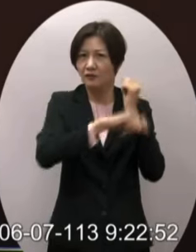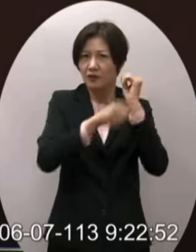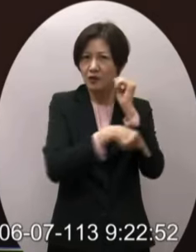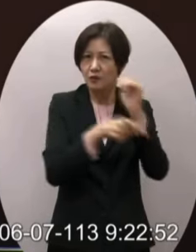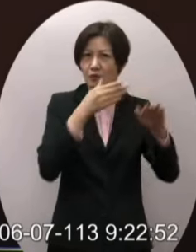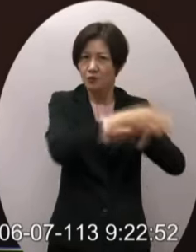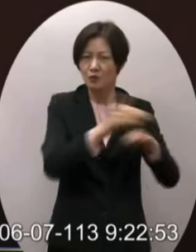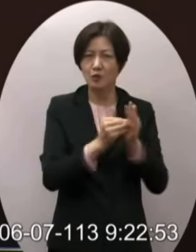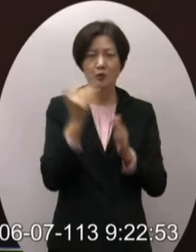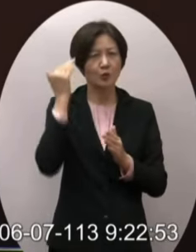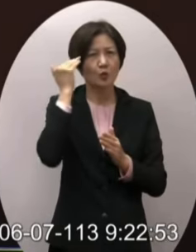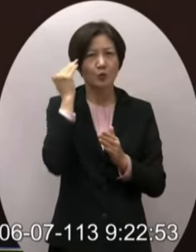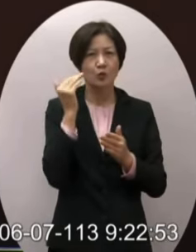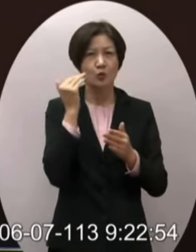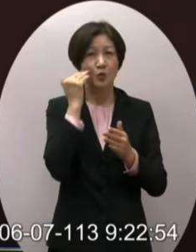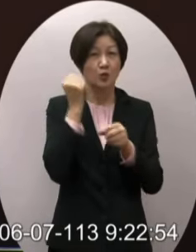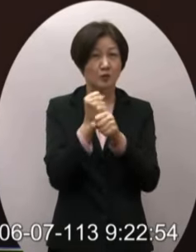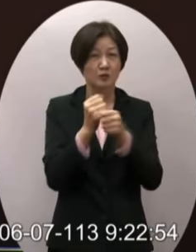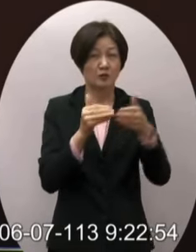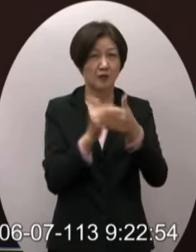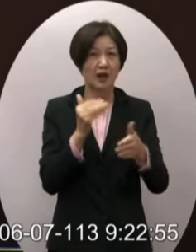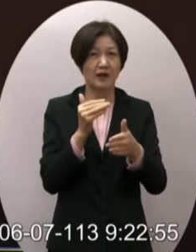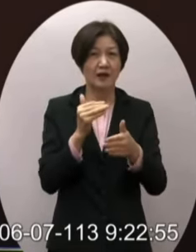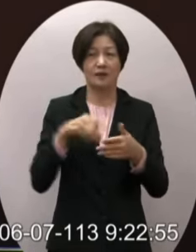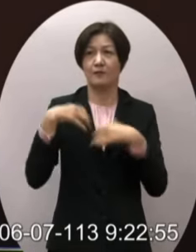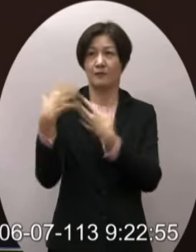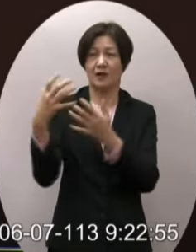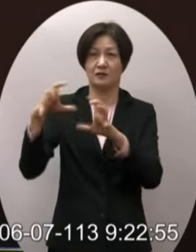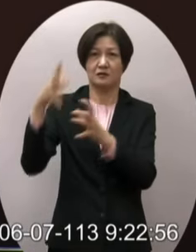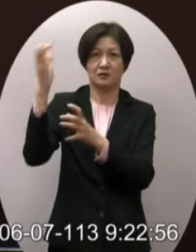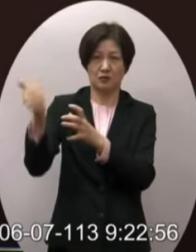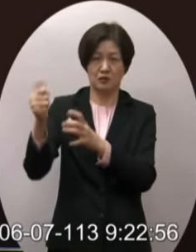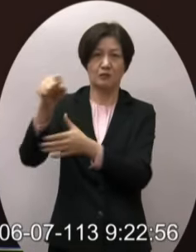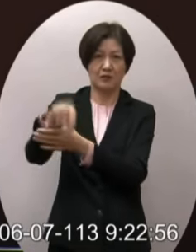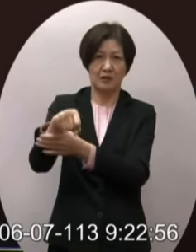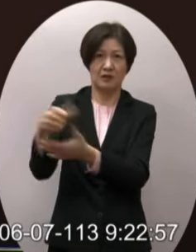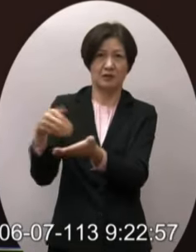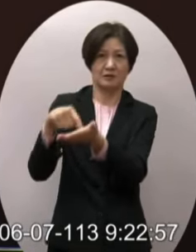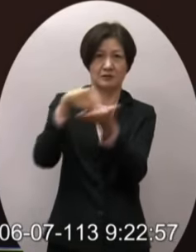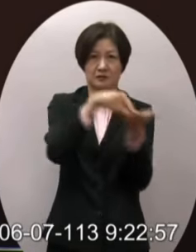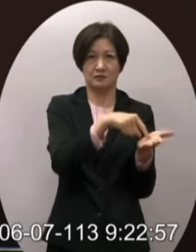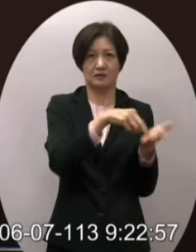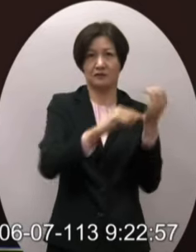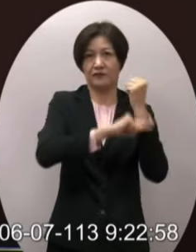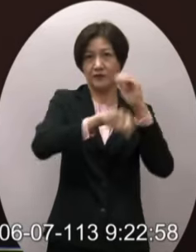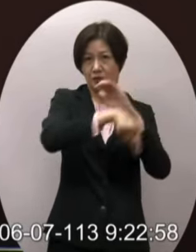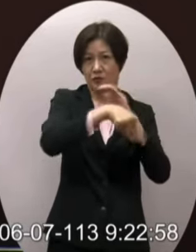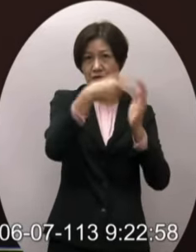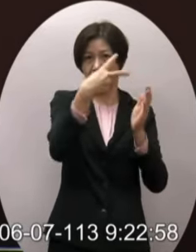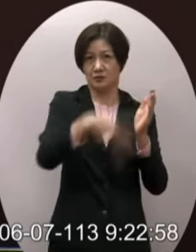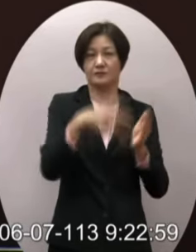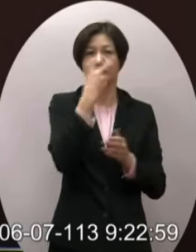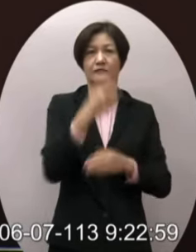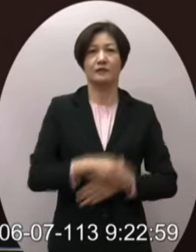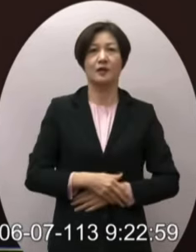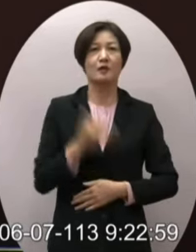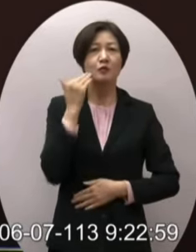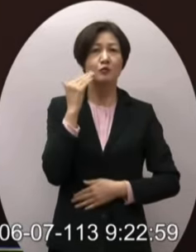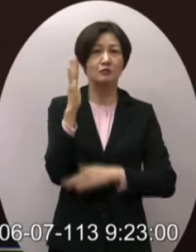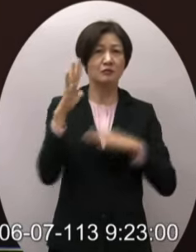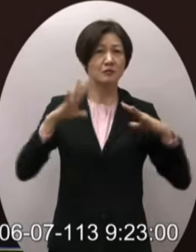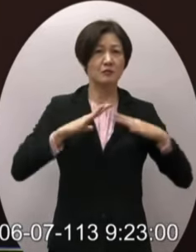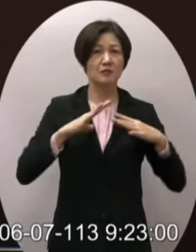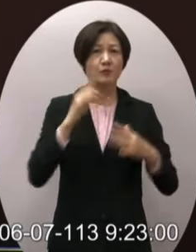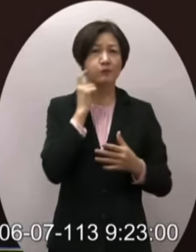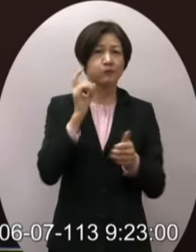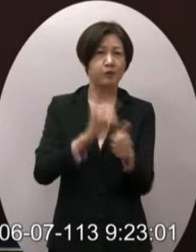时，得经总统核可，以请立法院复议。我不知道，让官员不再说谎，对